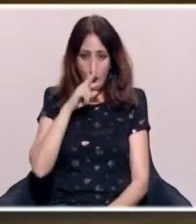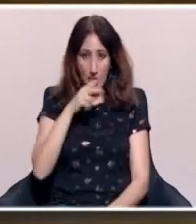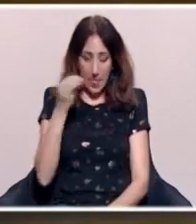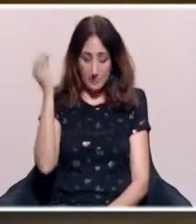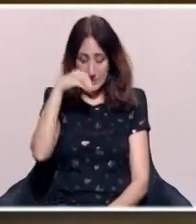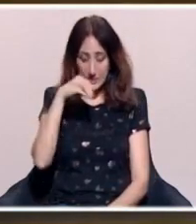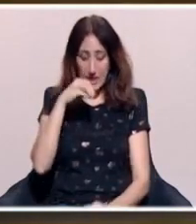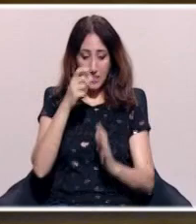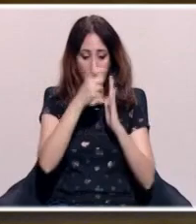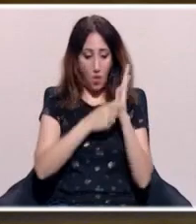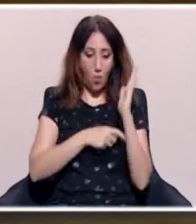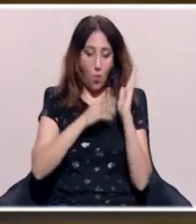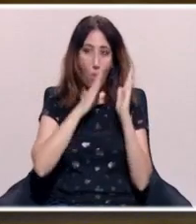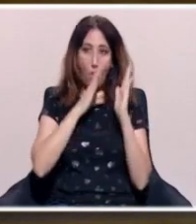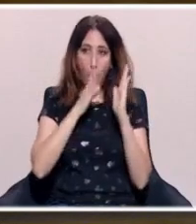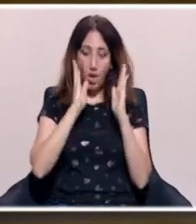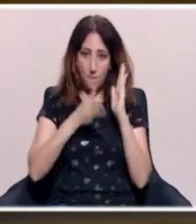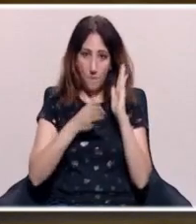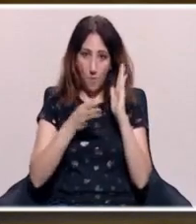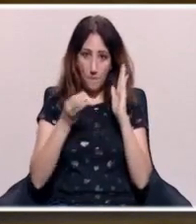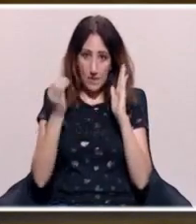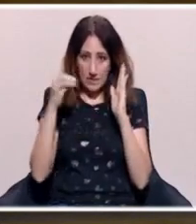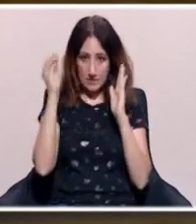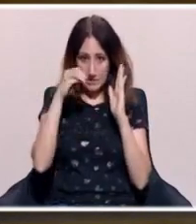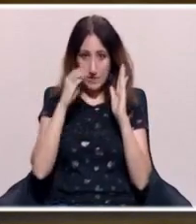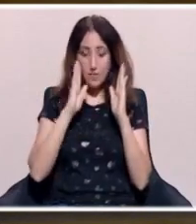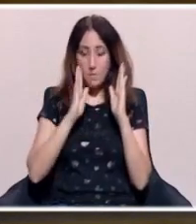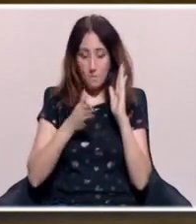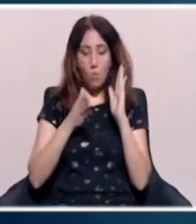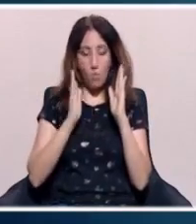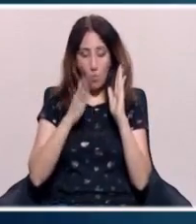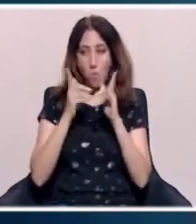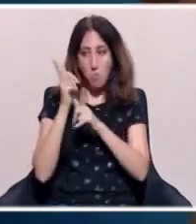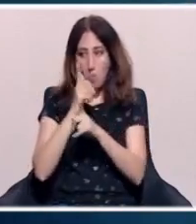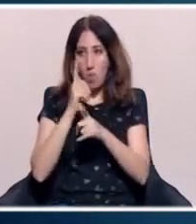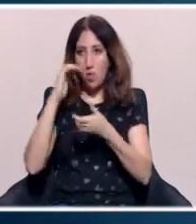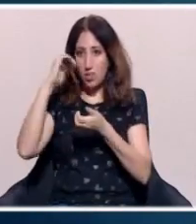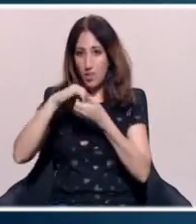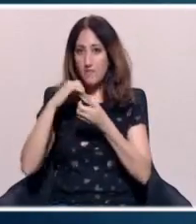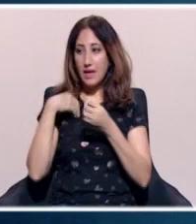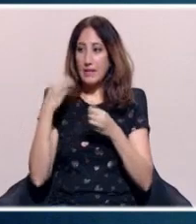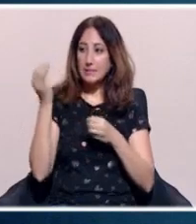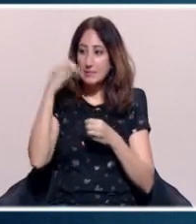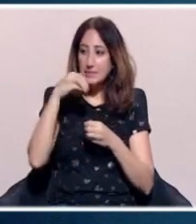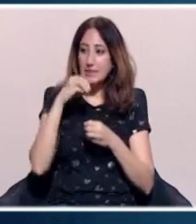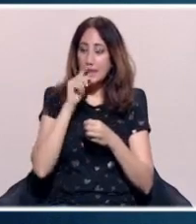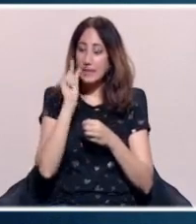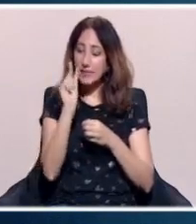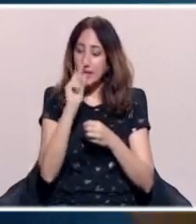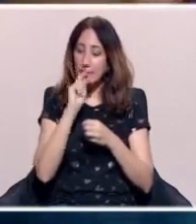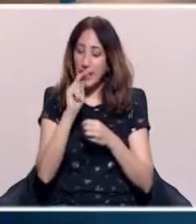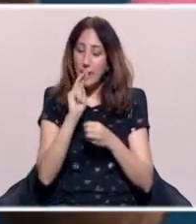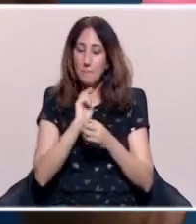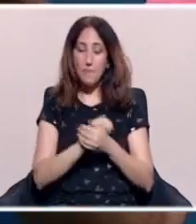في كلمة، في حركة، بإضافة كلمة أو حركة طبعًا طبعًا بالاتفاق طبعًا مع المخرج؟ طبعًا طبعًا حصل بالاتفاق ده؟ مع المخرج، ولو حسيتها